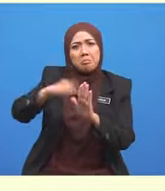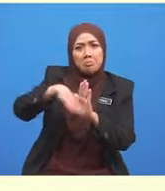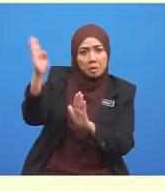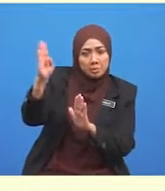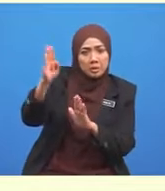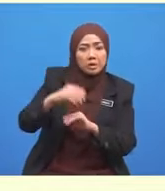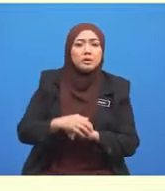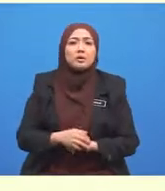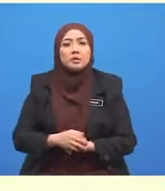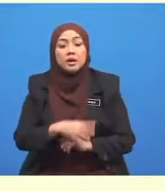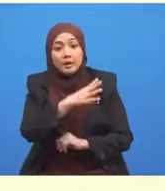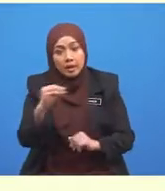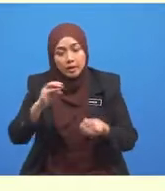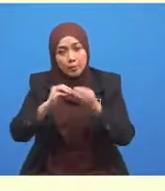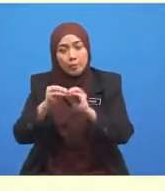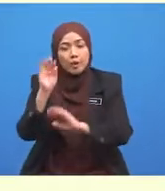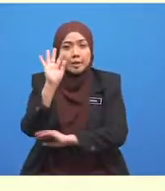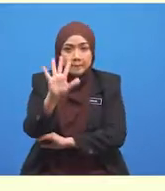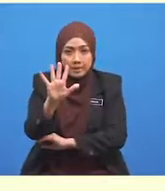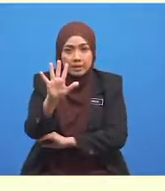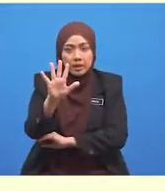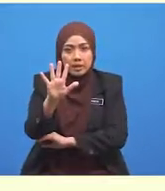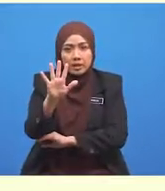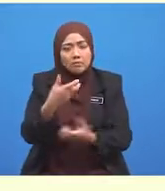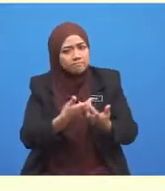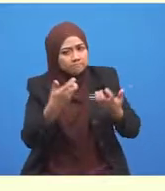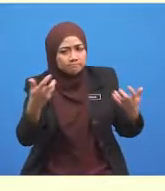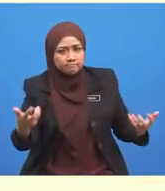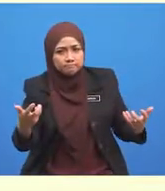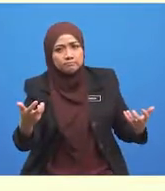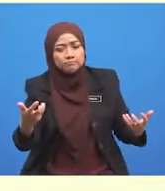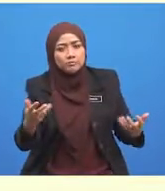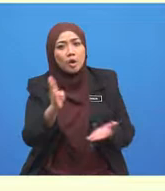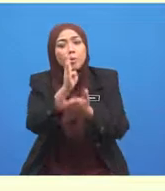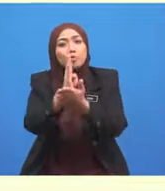bagi mengelakkan budaya pinjam-meminjam.